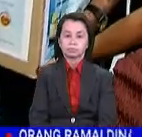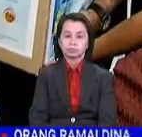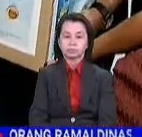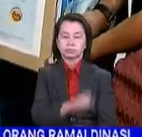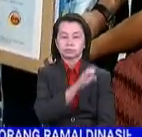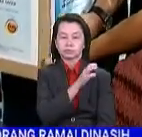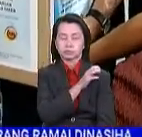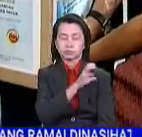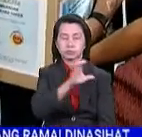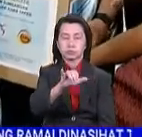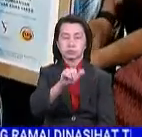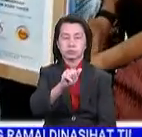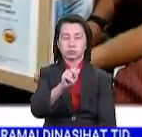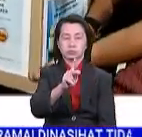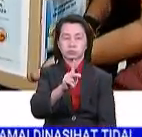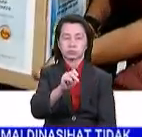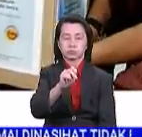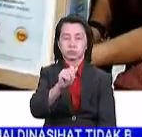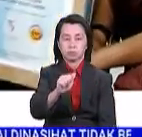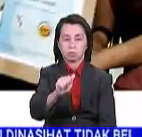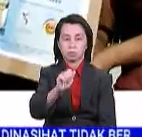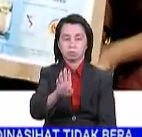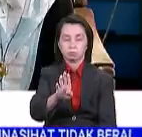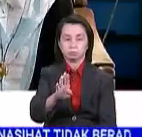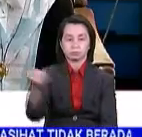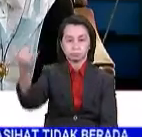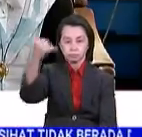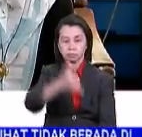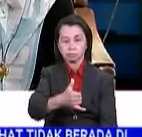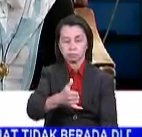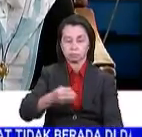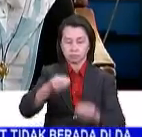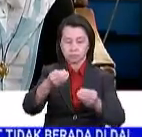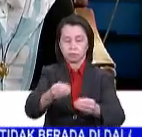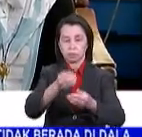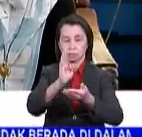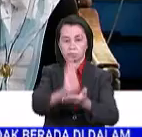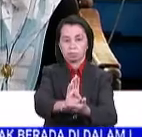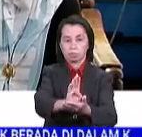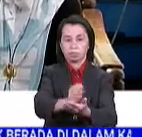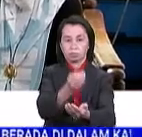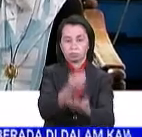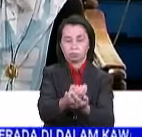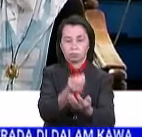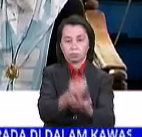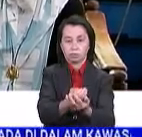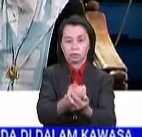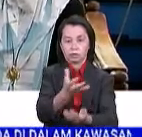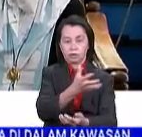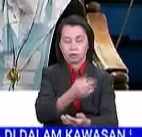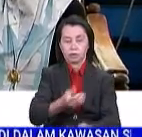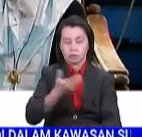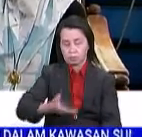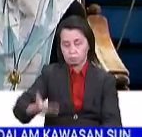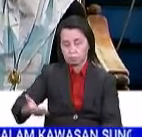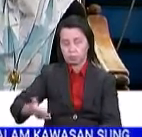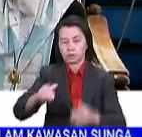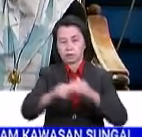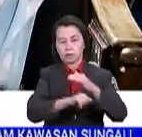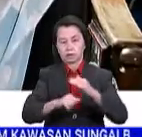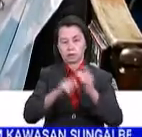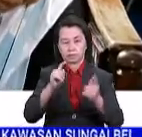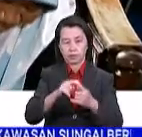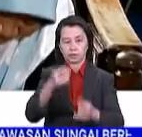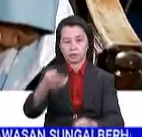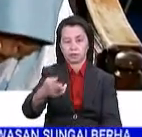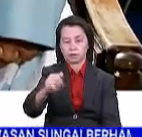Pengerusi Yakeb, Datuk Nurul Arifin Abdul Majid hadir sendiri memberikan bantuan berupa wang tunai dan barang keperluan asas kepada